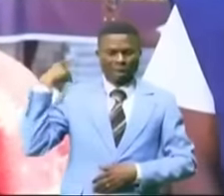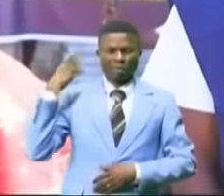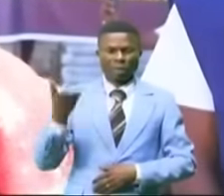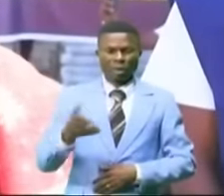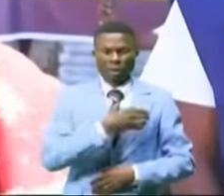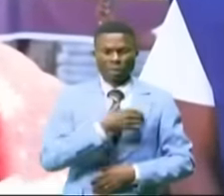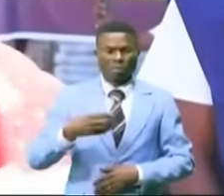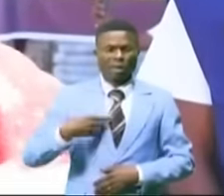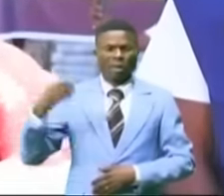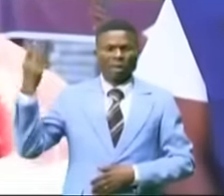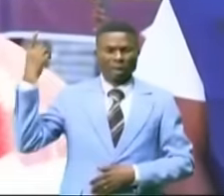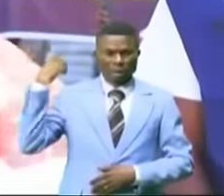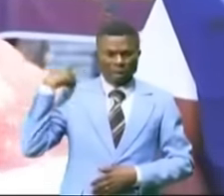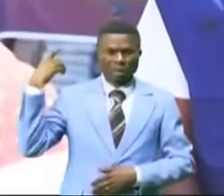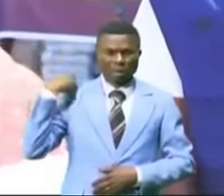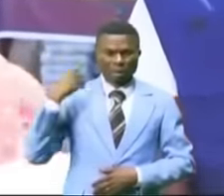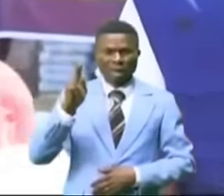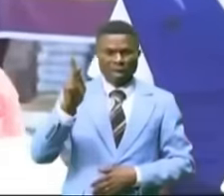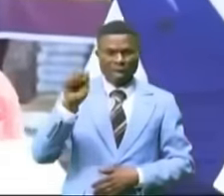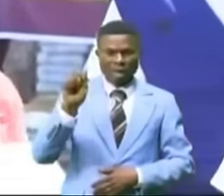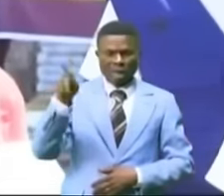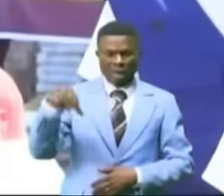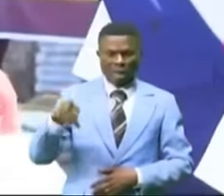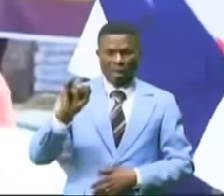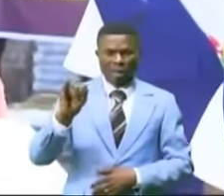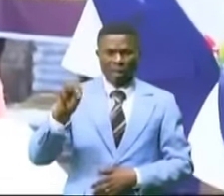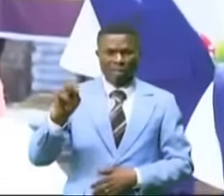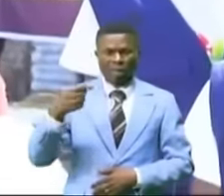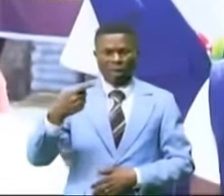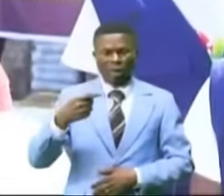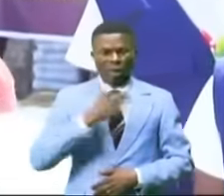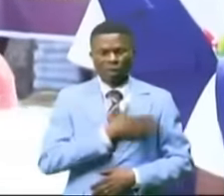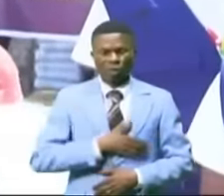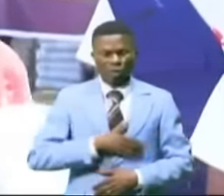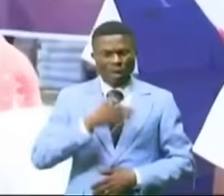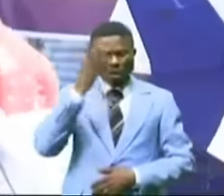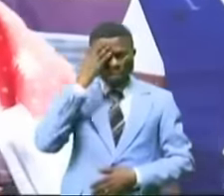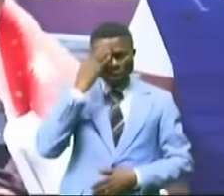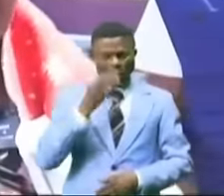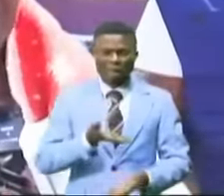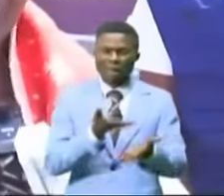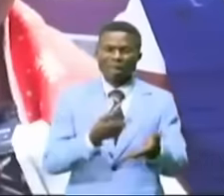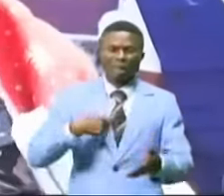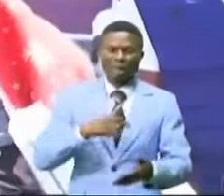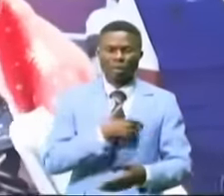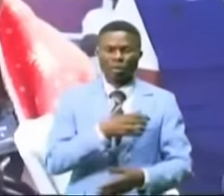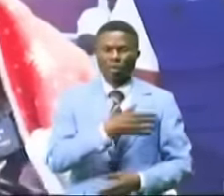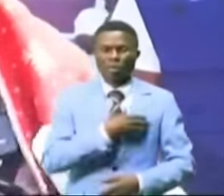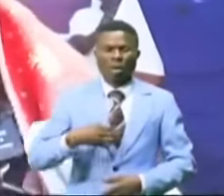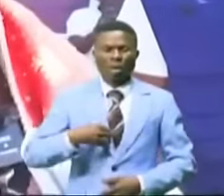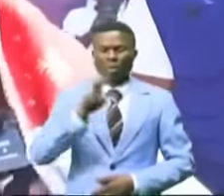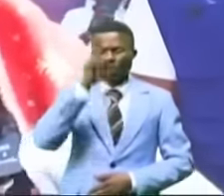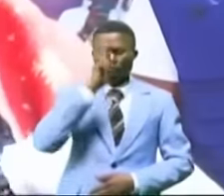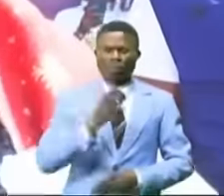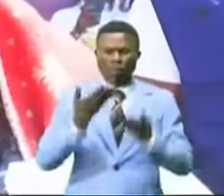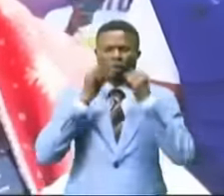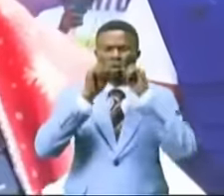Maman Clotilde Kapinga a pensé à nous les veuves. Nous sommes déplacés et affamés. Que Dieu la bénisse.